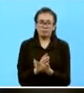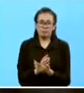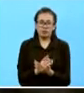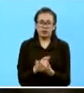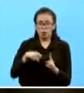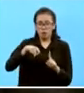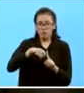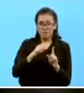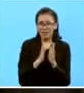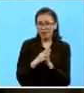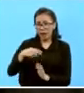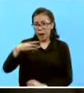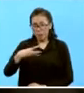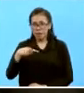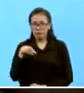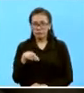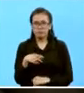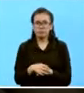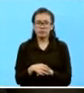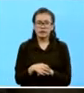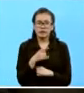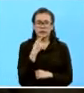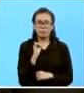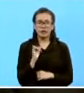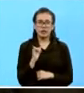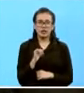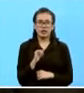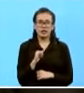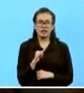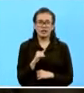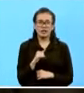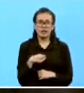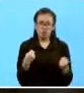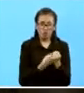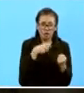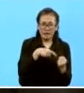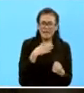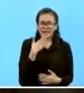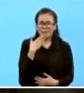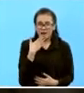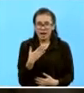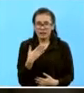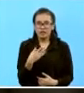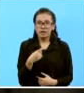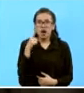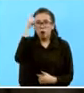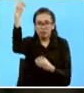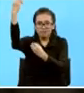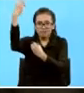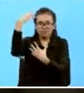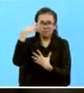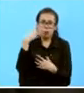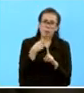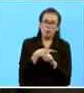saya dan Mas Emil, ini adalah sebuah hal yang harus kami syukuri sebagai anugerah Allah yang akan